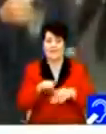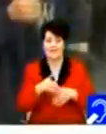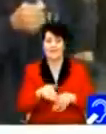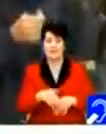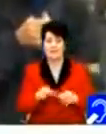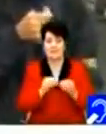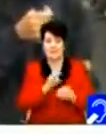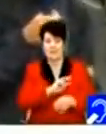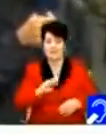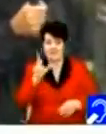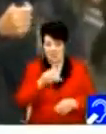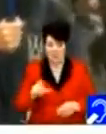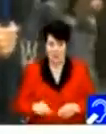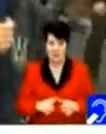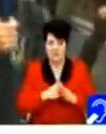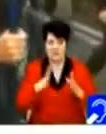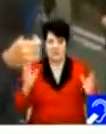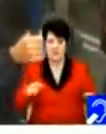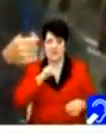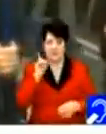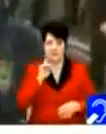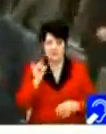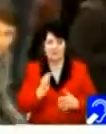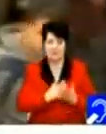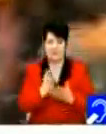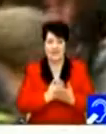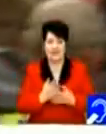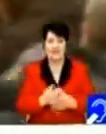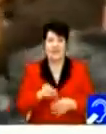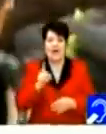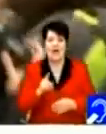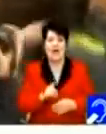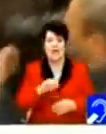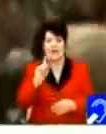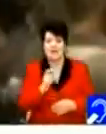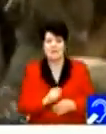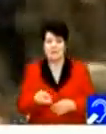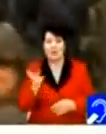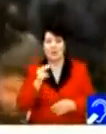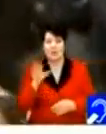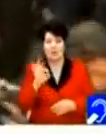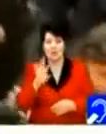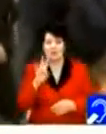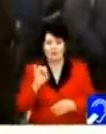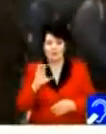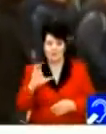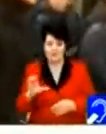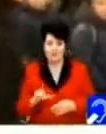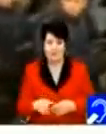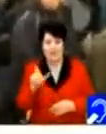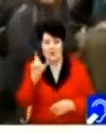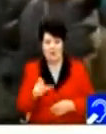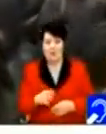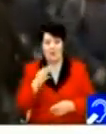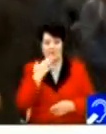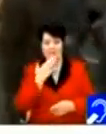participat 10.000 de oameni, majoritatea tineri, dar și veterani ai războiului din Donbass. Manifestația a fost organizată de partidul Corpul Național